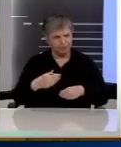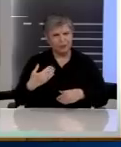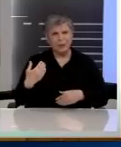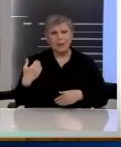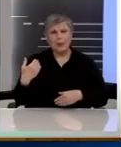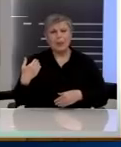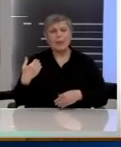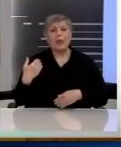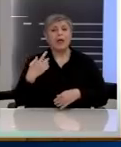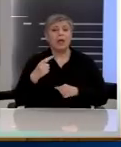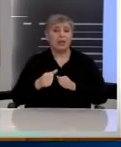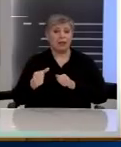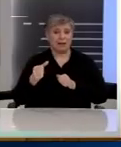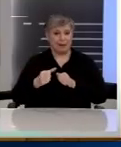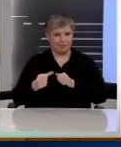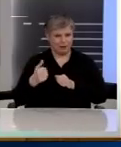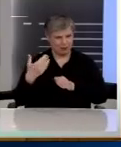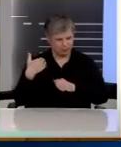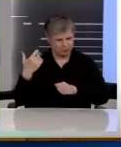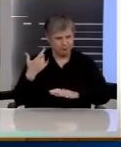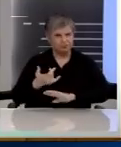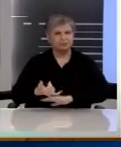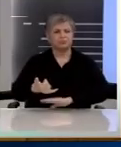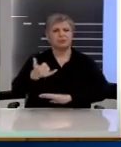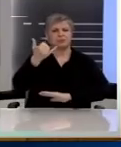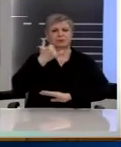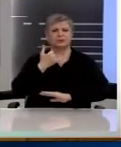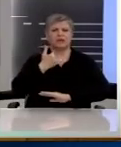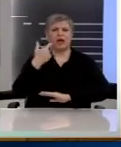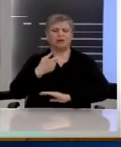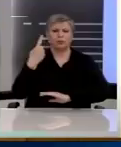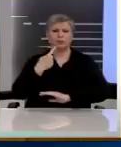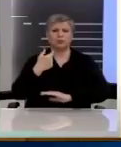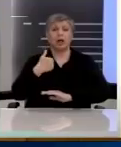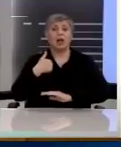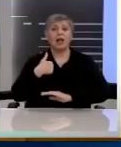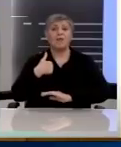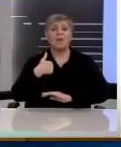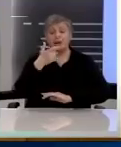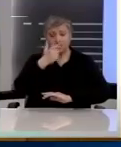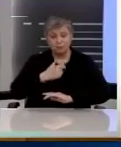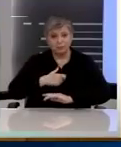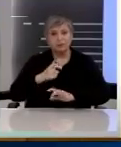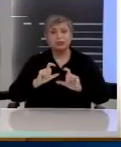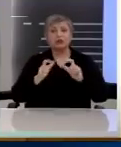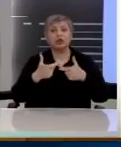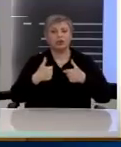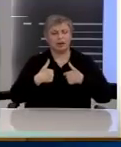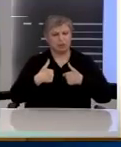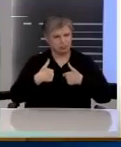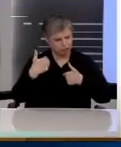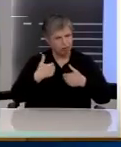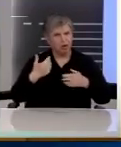μήνα, έλαβα ένα ανώνυμο τηλεφώνημα που απειλούσε εμένα και την οικογένειά μου. Ειδοποίησα τη δήλωση, τη δίωξη